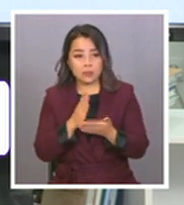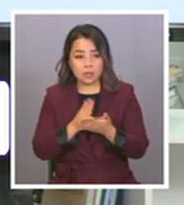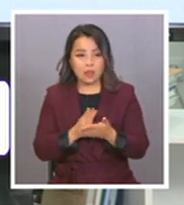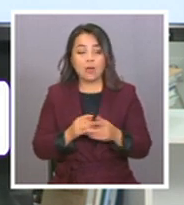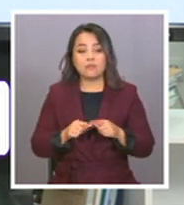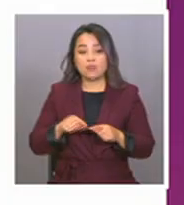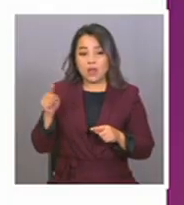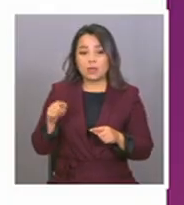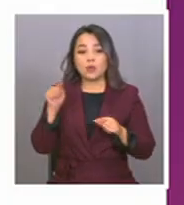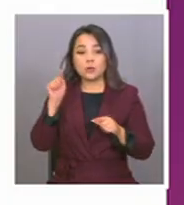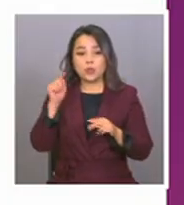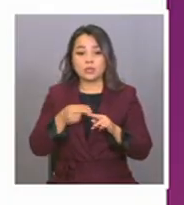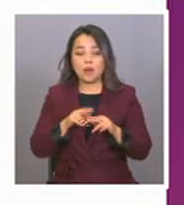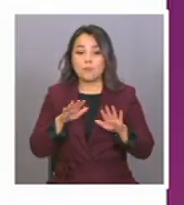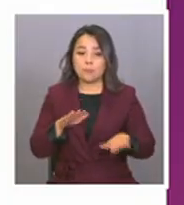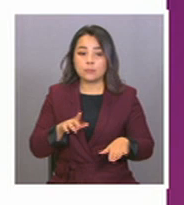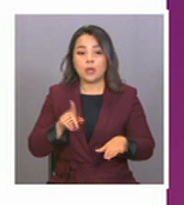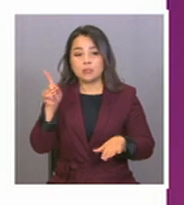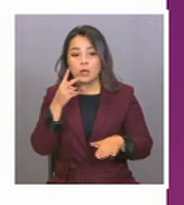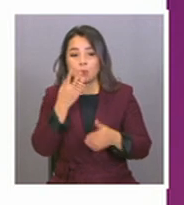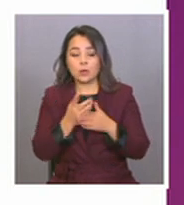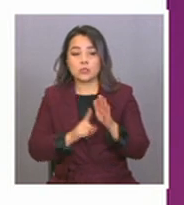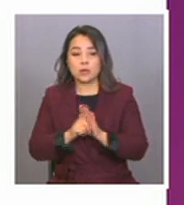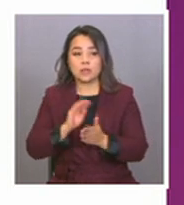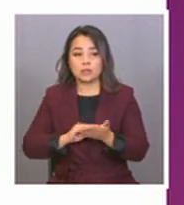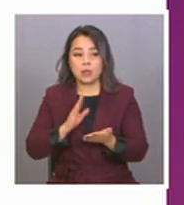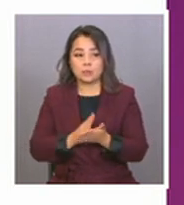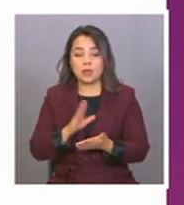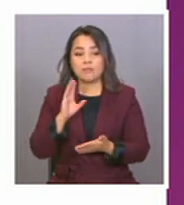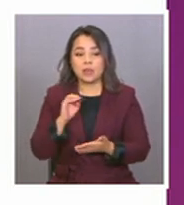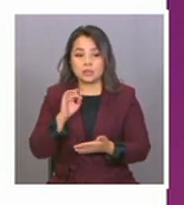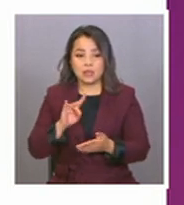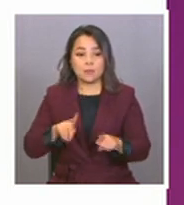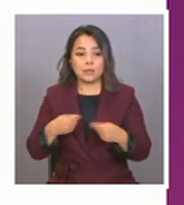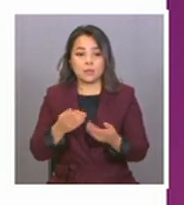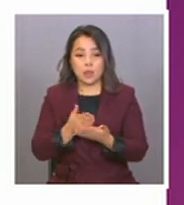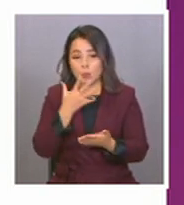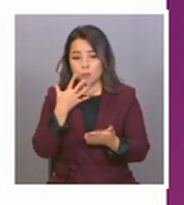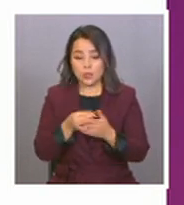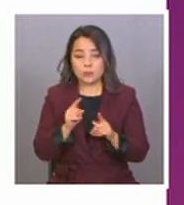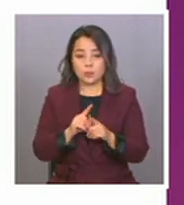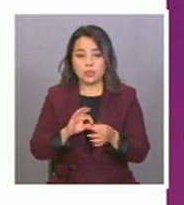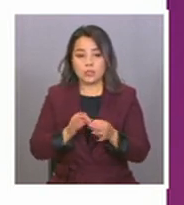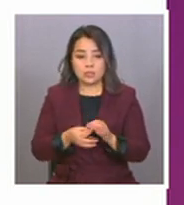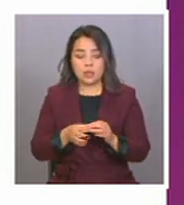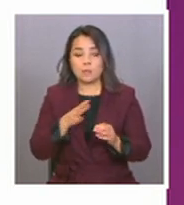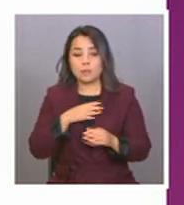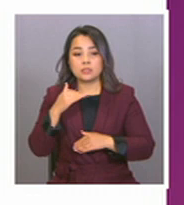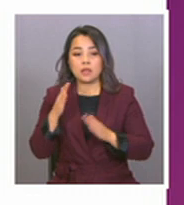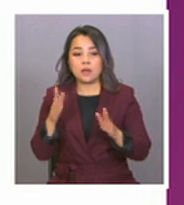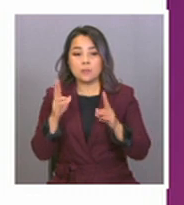вектордың ұшын, басын көрсетіңіздер. Вектор берілді, өздеріңіз алдымен жазып, тақтамен тексеріп